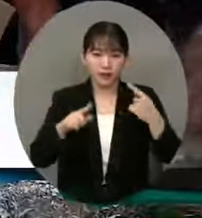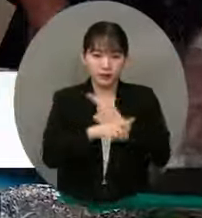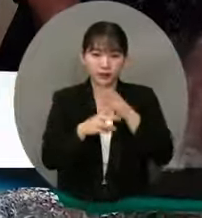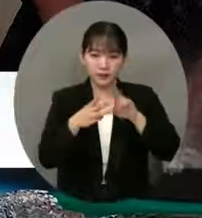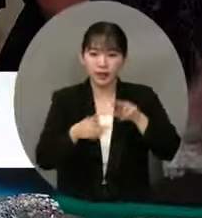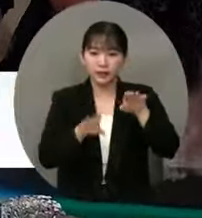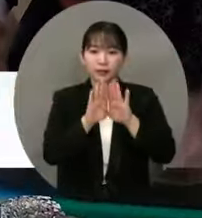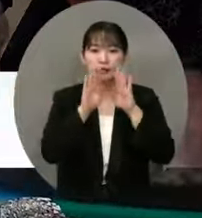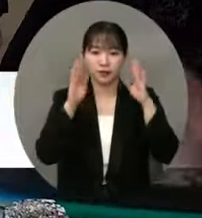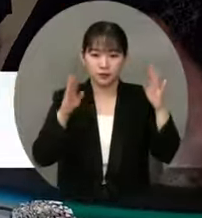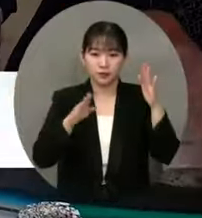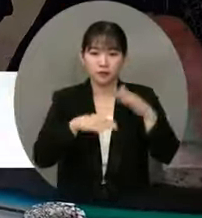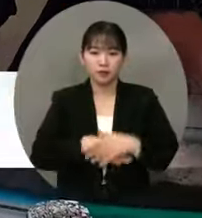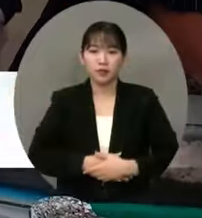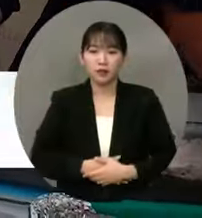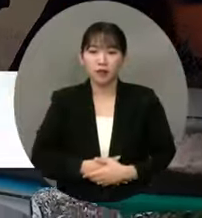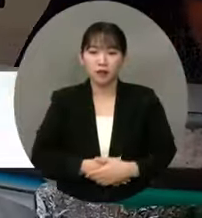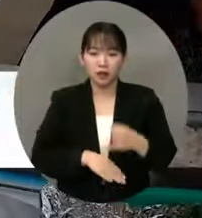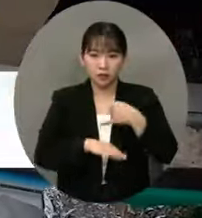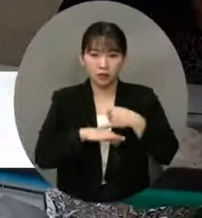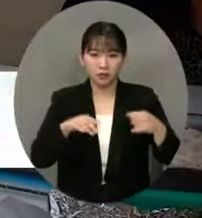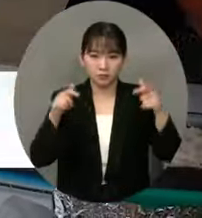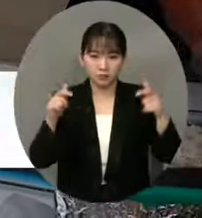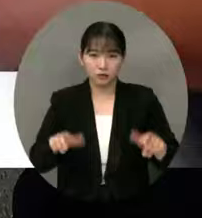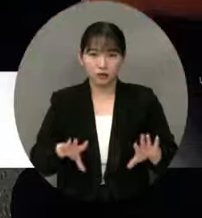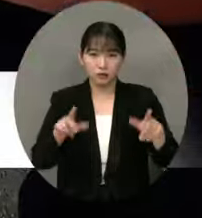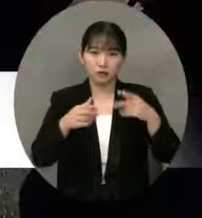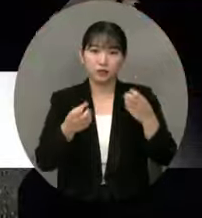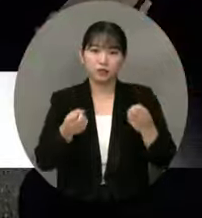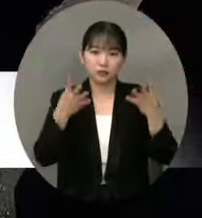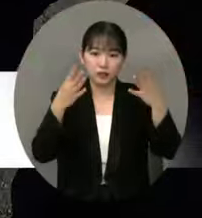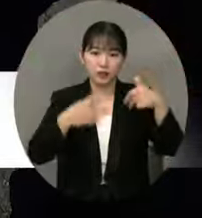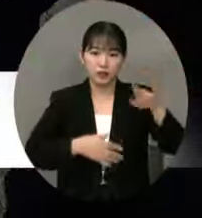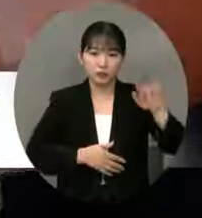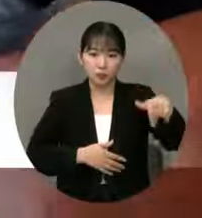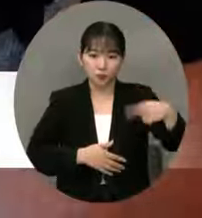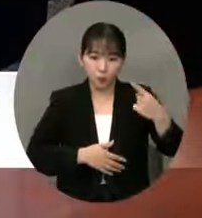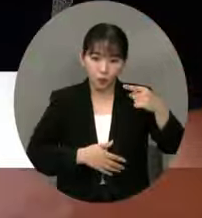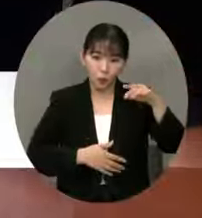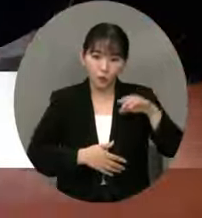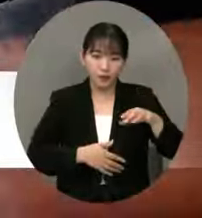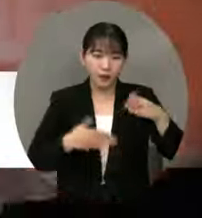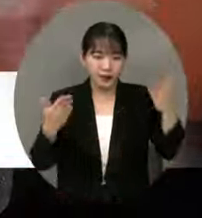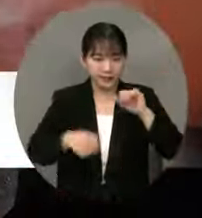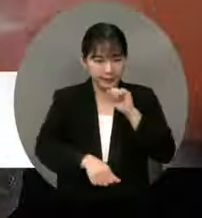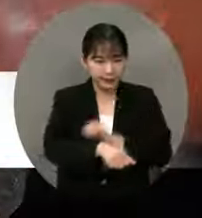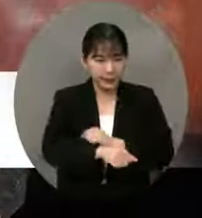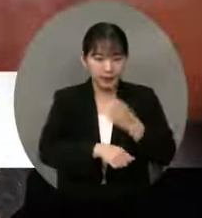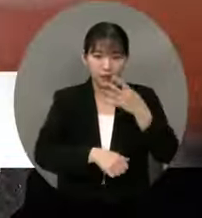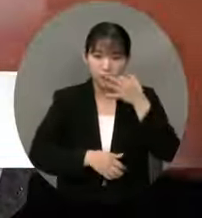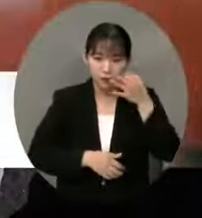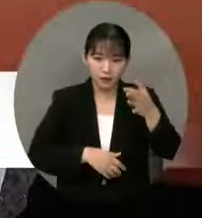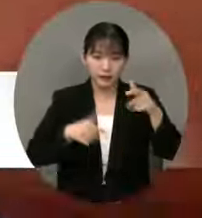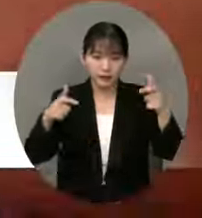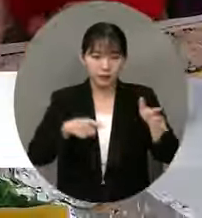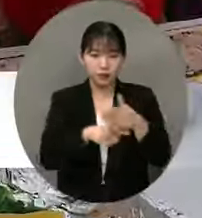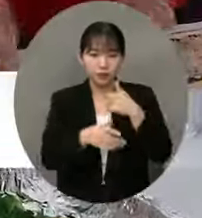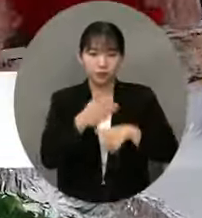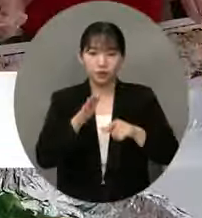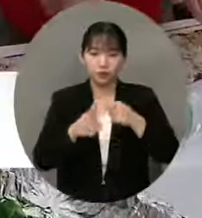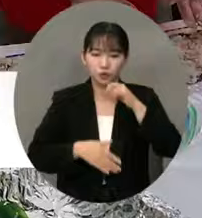해양치유센터 일원에서 열립니다. 완도군은 올해 축제를 장보고 대사 업적 재조명과 지역 수산물의 우수성을